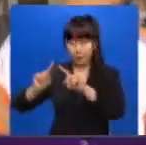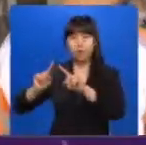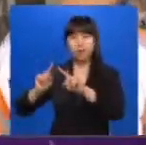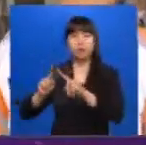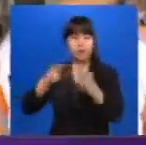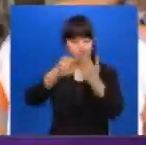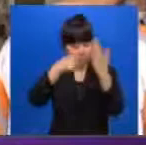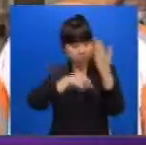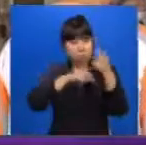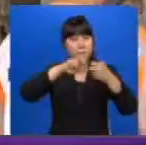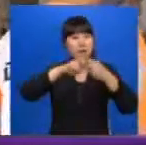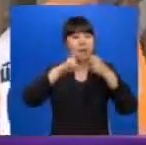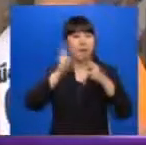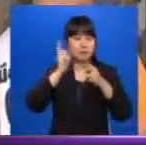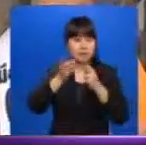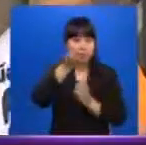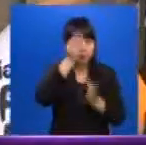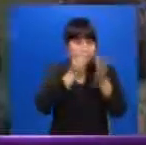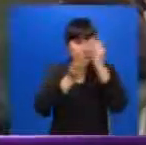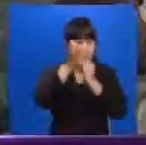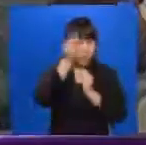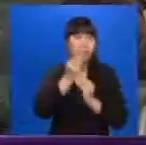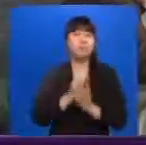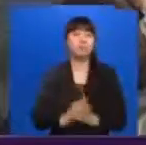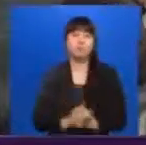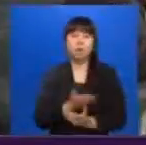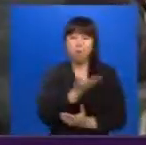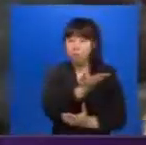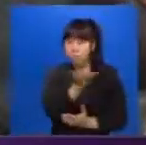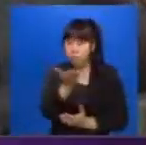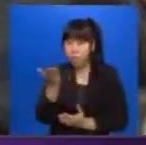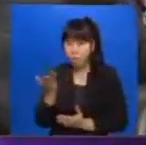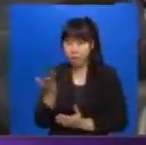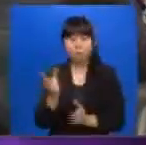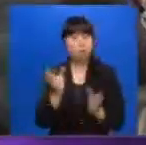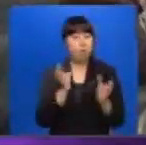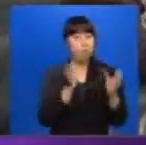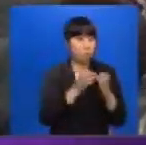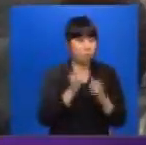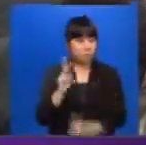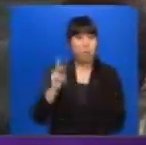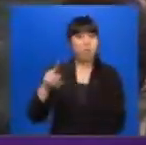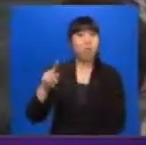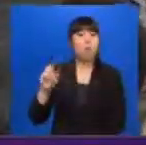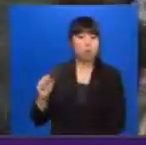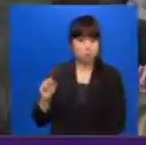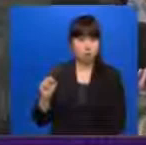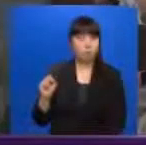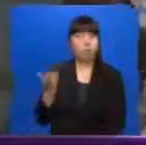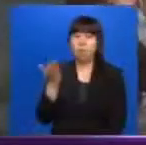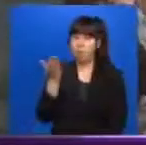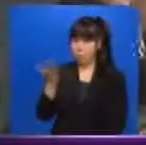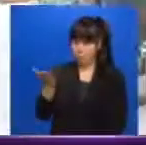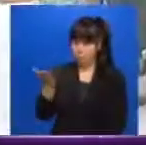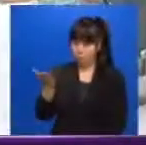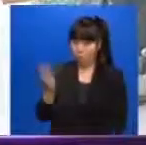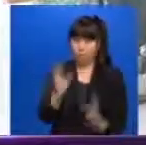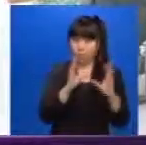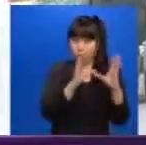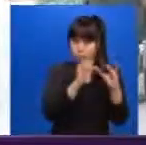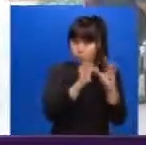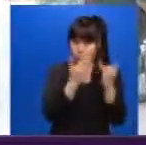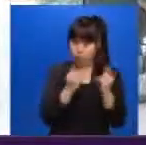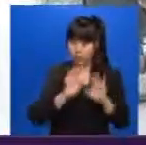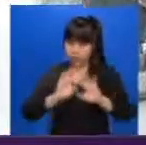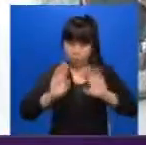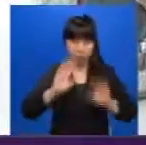ในพื้นที่อย่างแท้จริงพร้อมขอความร่วมมือทุกฝ่ายรวมไปถึงกลุ่มกปสนะคะขอให้ไม่ขัดขวางการประชุม